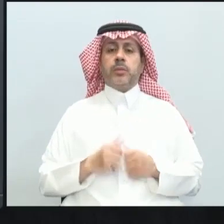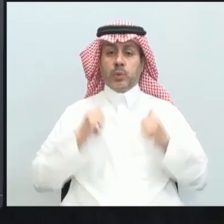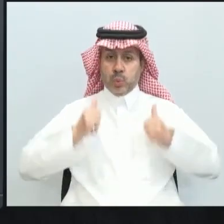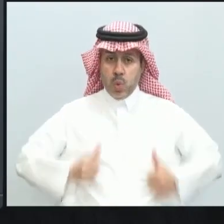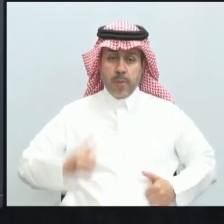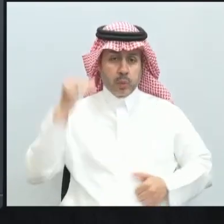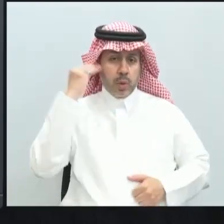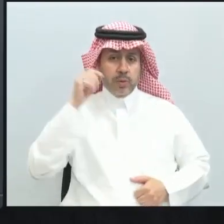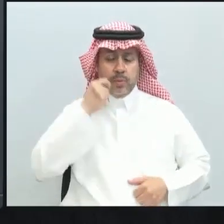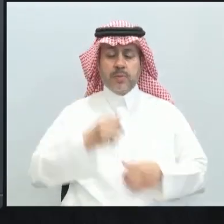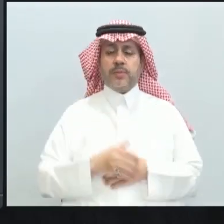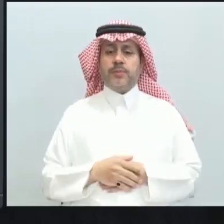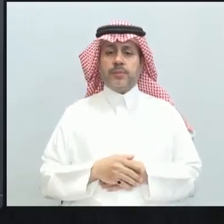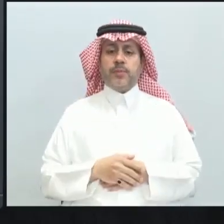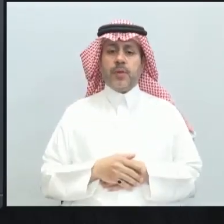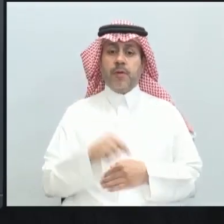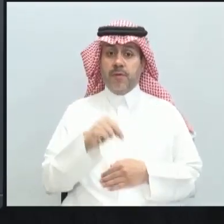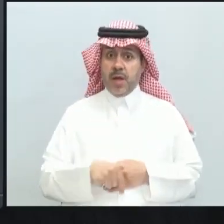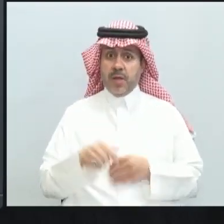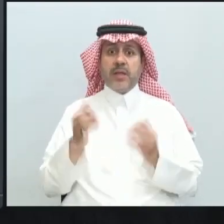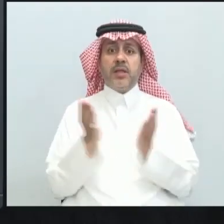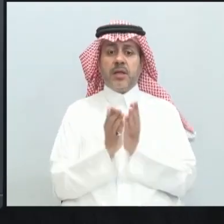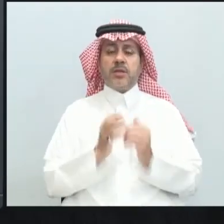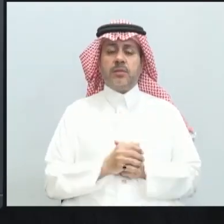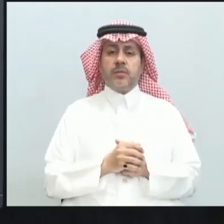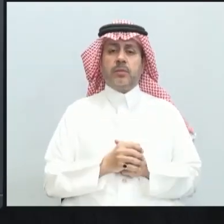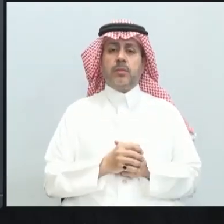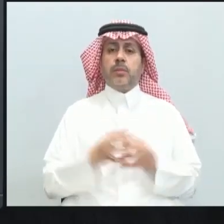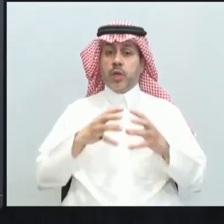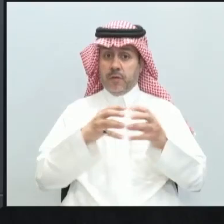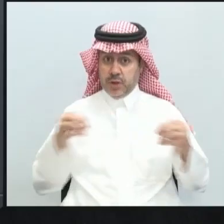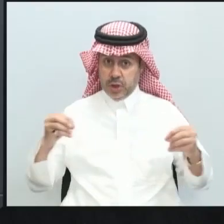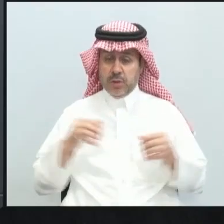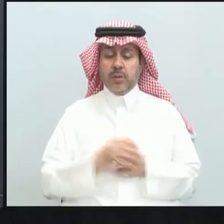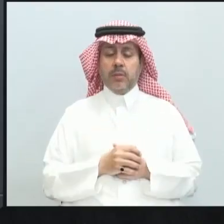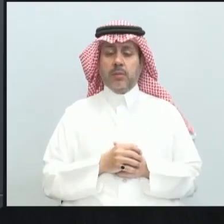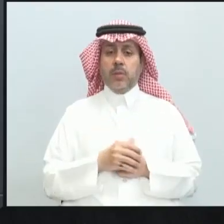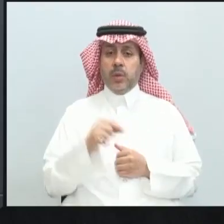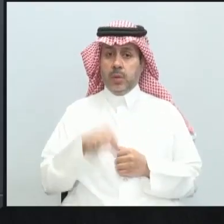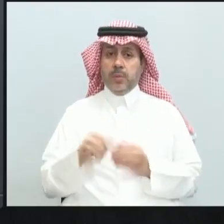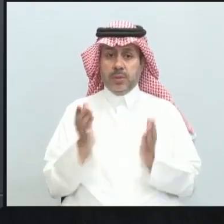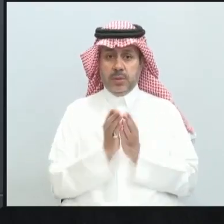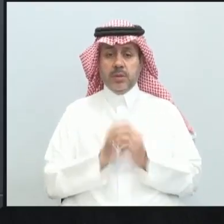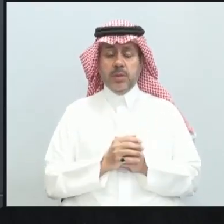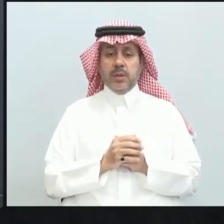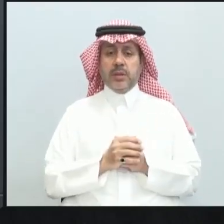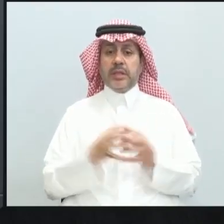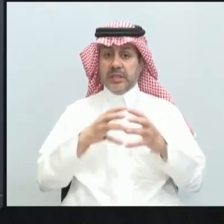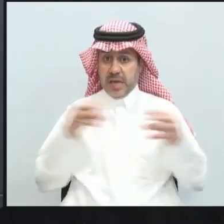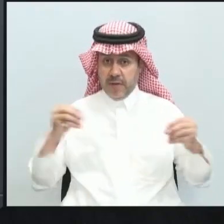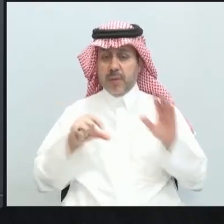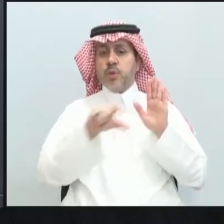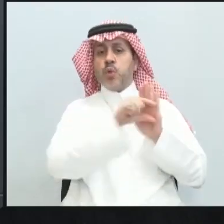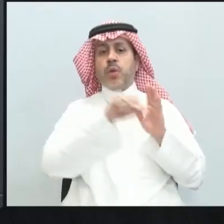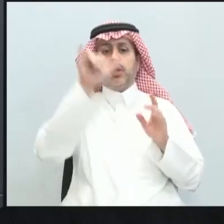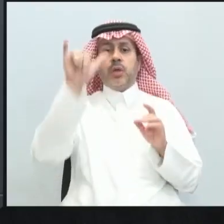واهلا وسهلا بكم معنا في هذا الدرس المتعلق بالتفسير درسنا باذن الله تعالى هو في التعريف بسوره يونس